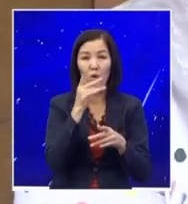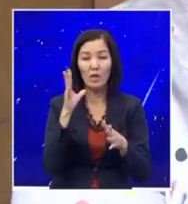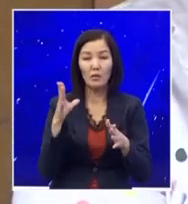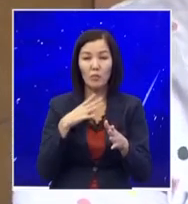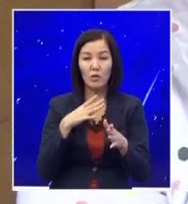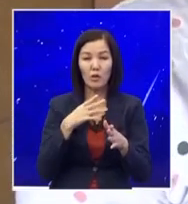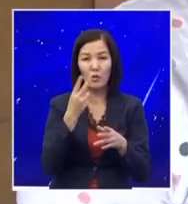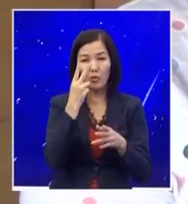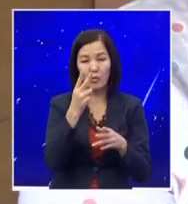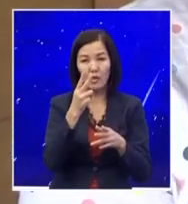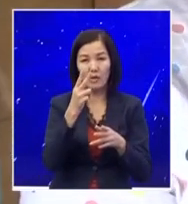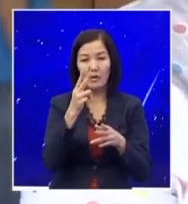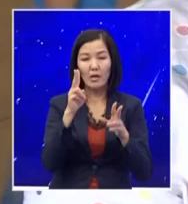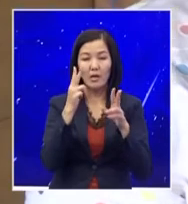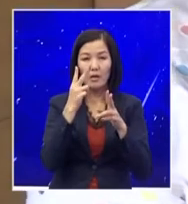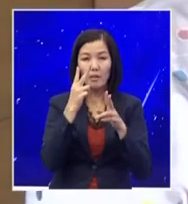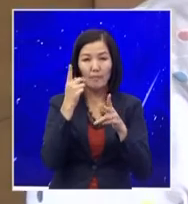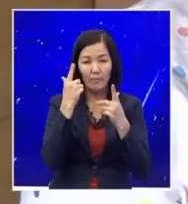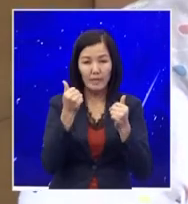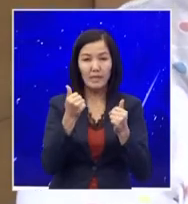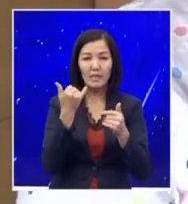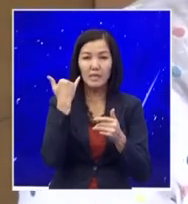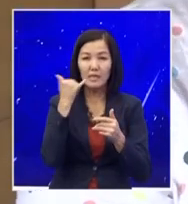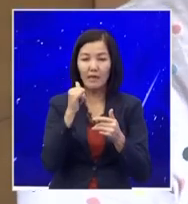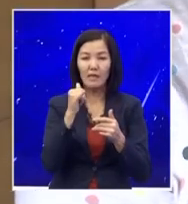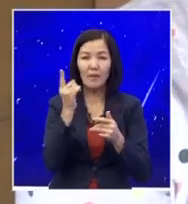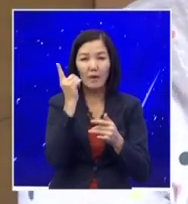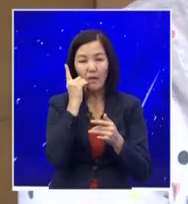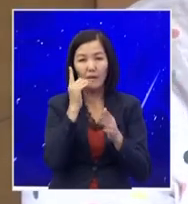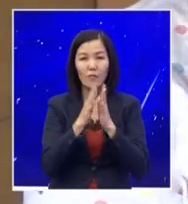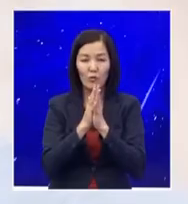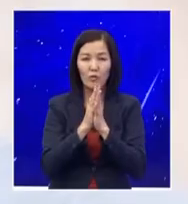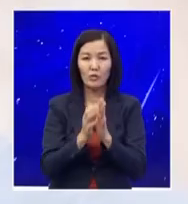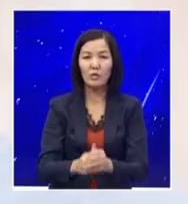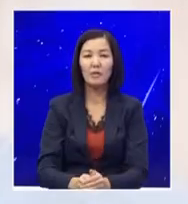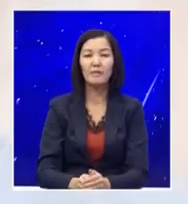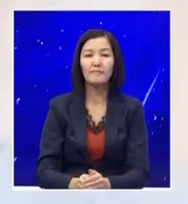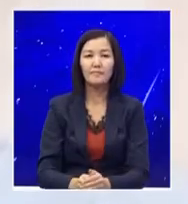ел болса, іздеу салып жатырмыз. Көрсеңіздер, айтыңыздаршы.